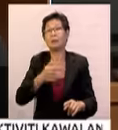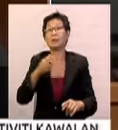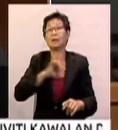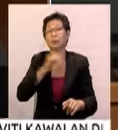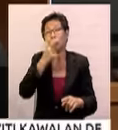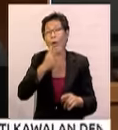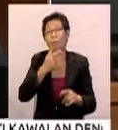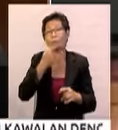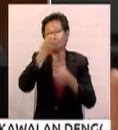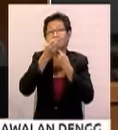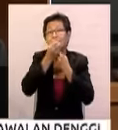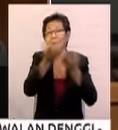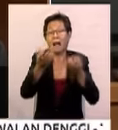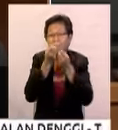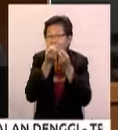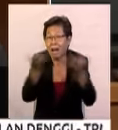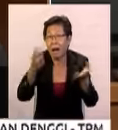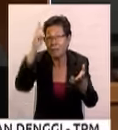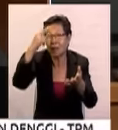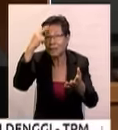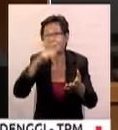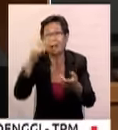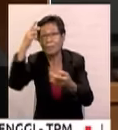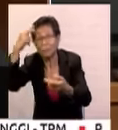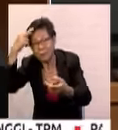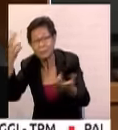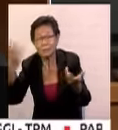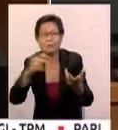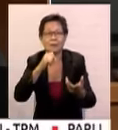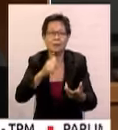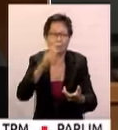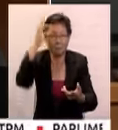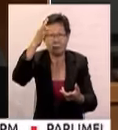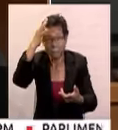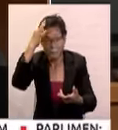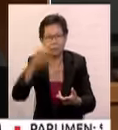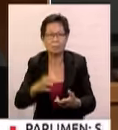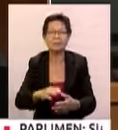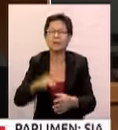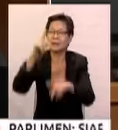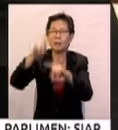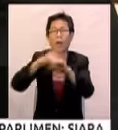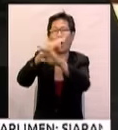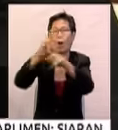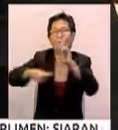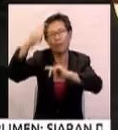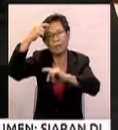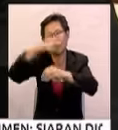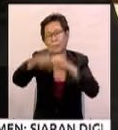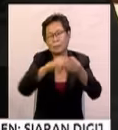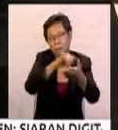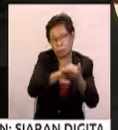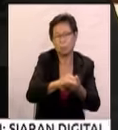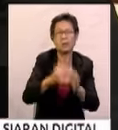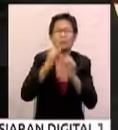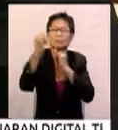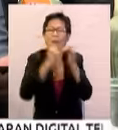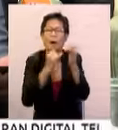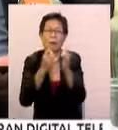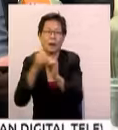lah. Tapi saya tak boleh menghalang orang ramai pemikir-memikir macam tu. Menerusi satu temubual